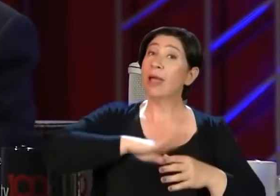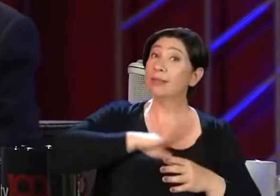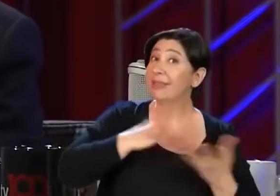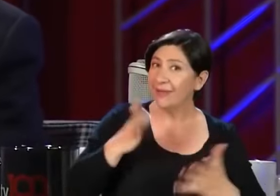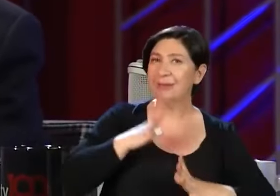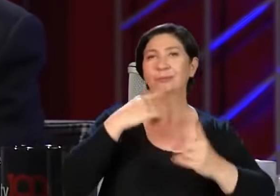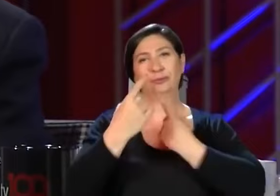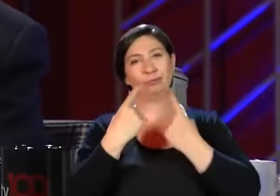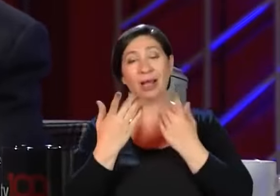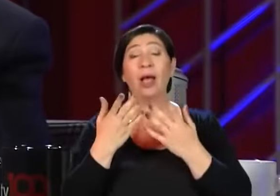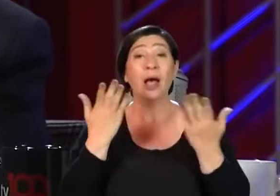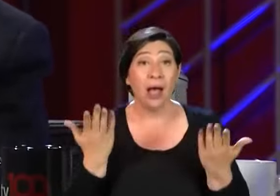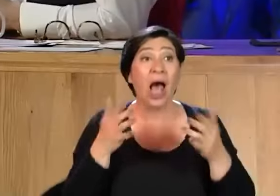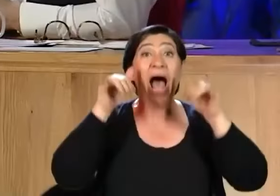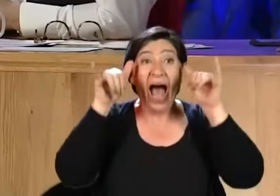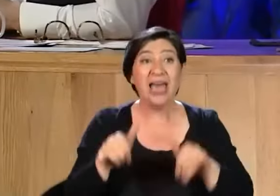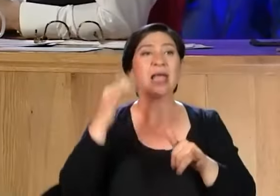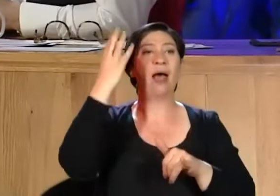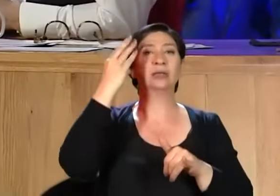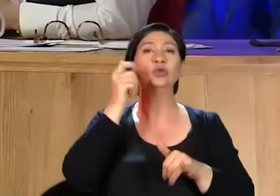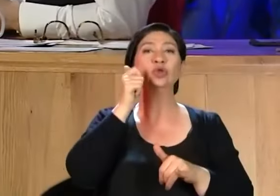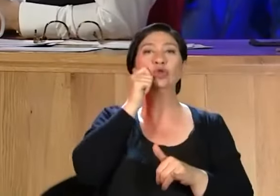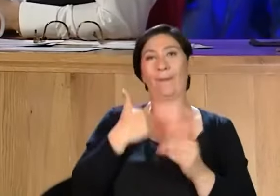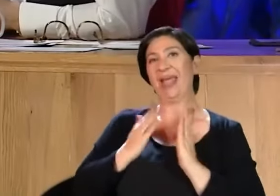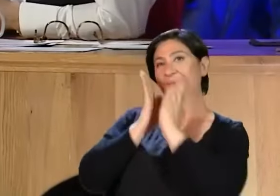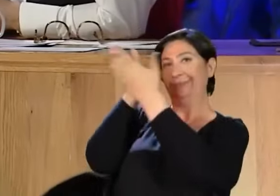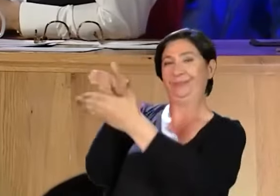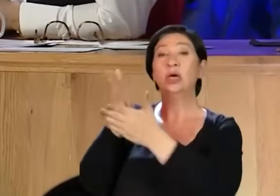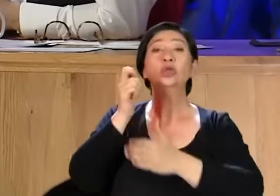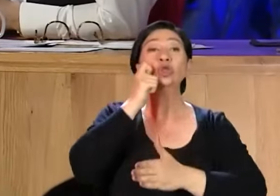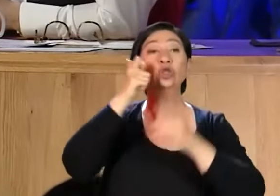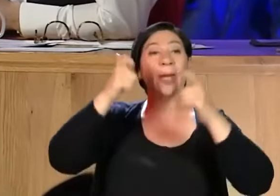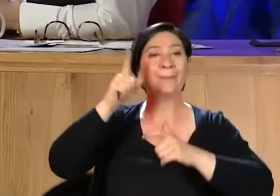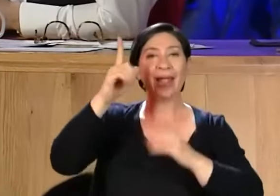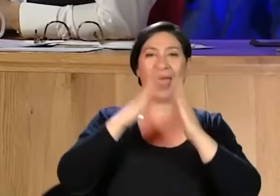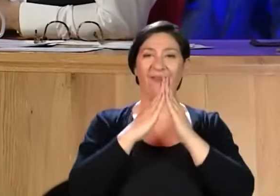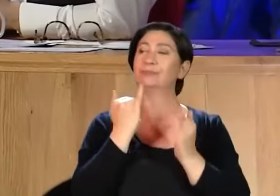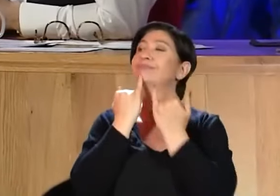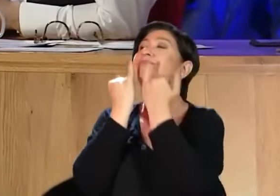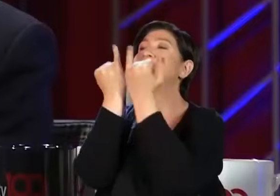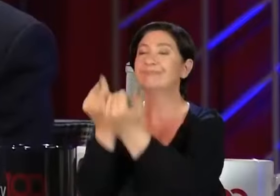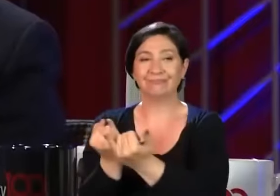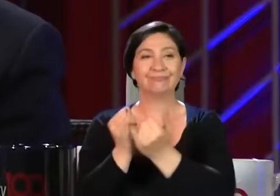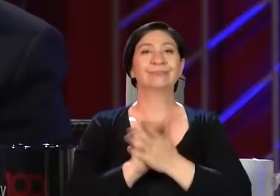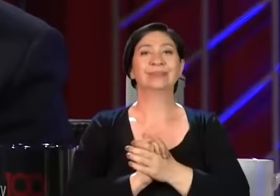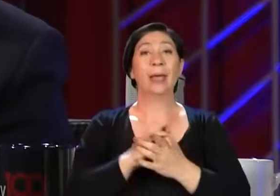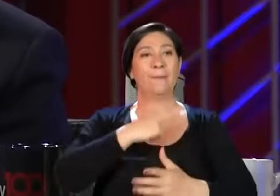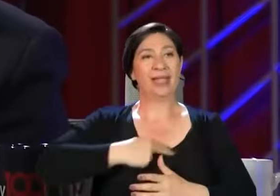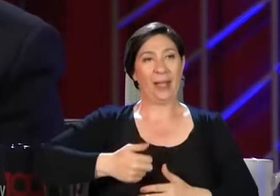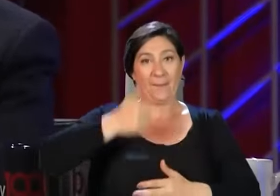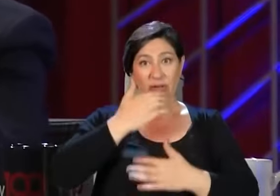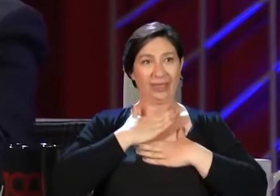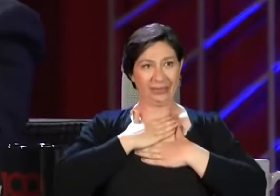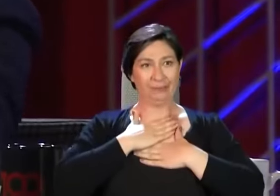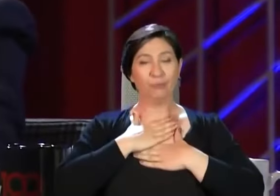dinlemek vesaire. Dolayısıyla aynı anlayışla Sultanbeyli'deydim. Sultanbeyli'de bir ev iftarım vardı. Belediye